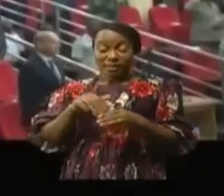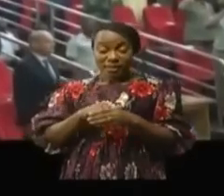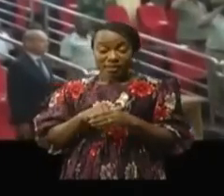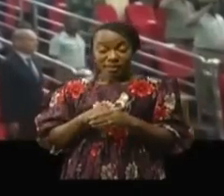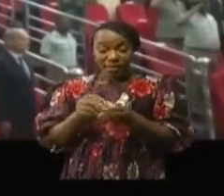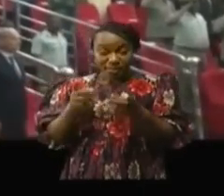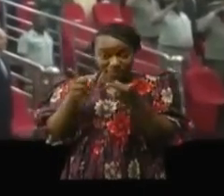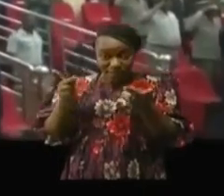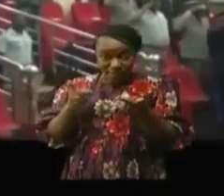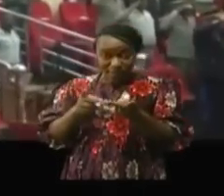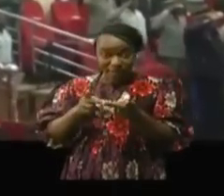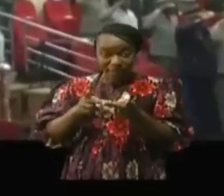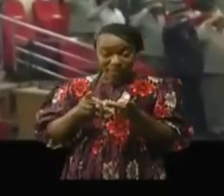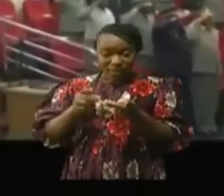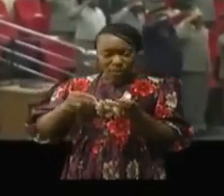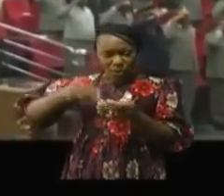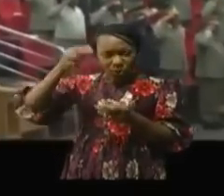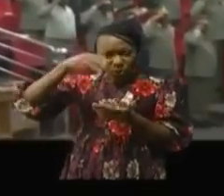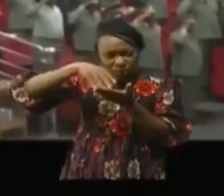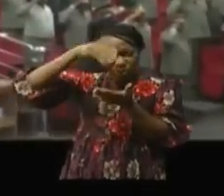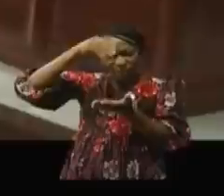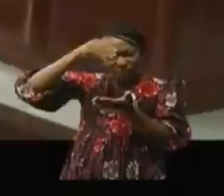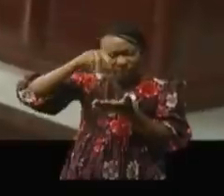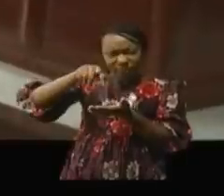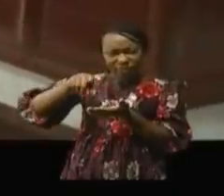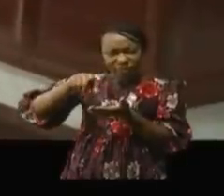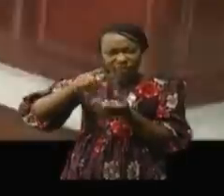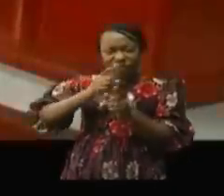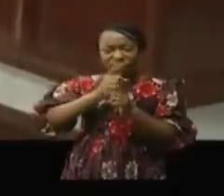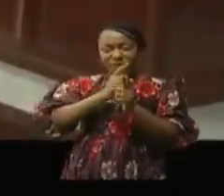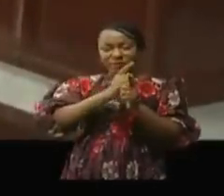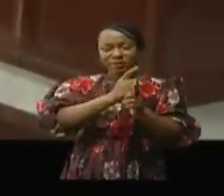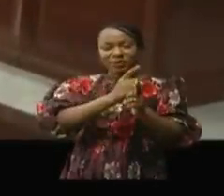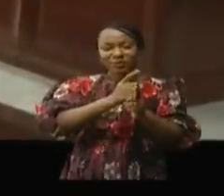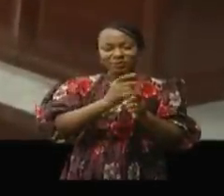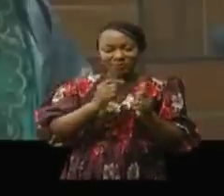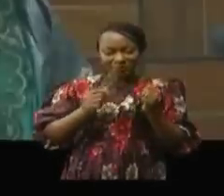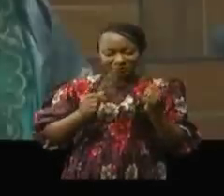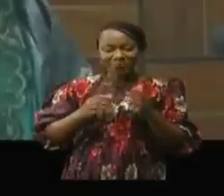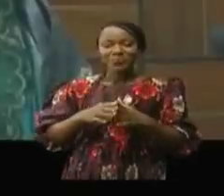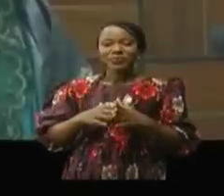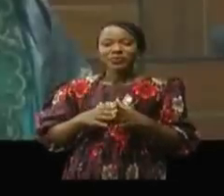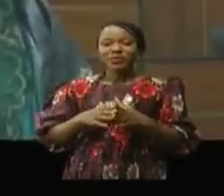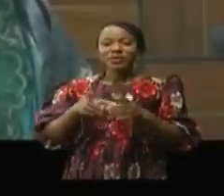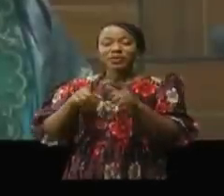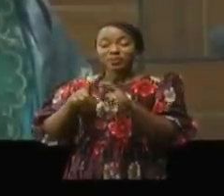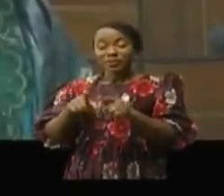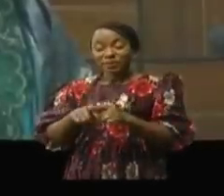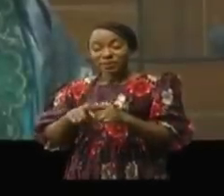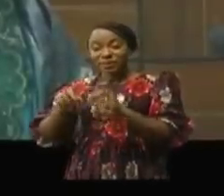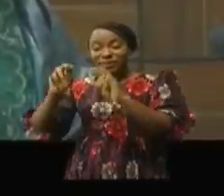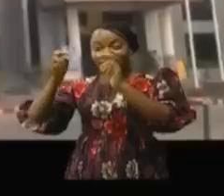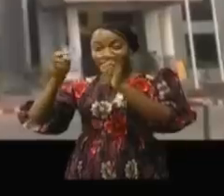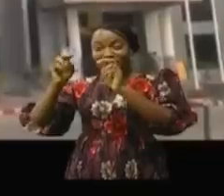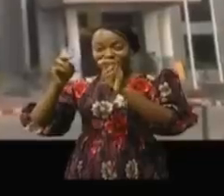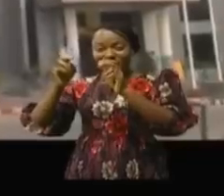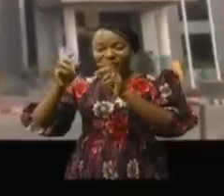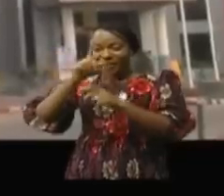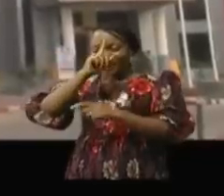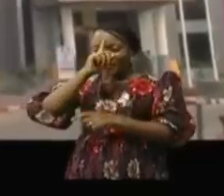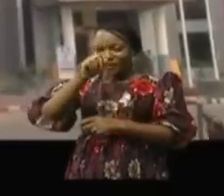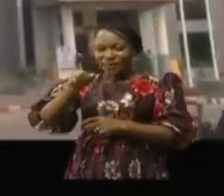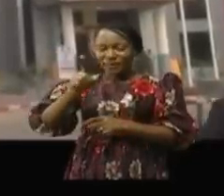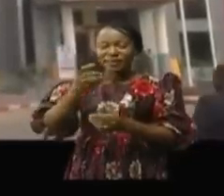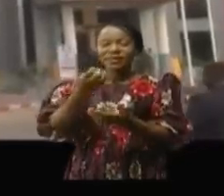études de stratégie et de défense, CHESD, les travaux du colloque international placé sous le thème « Intelligence économique